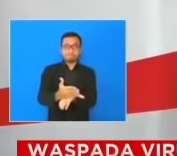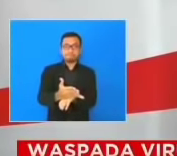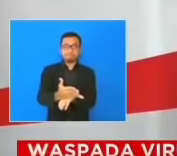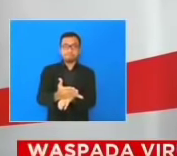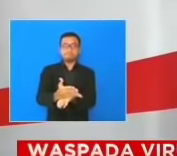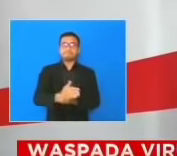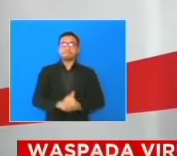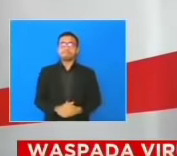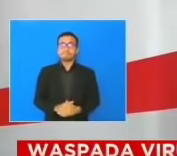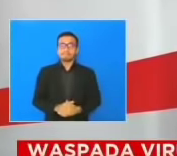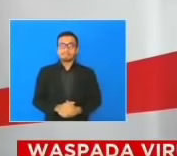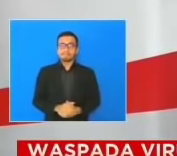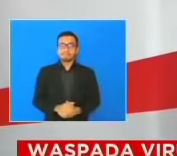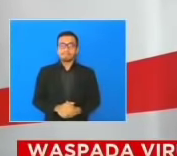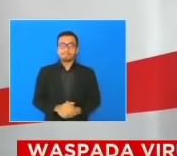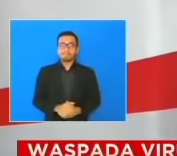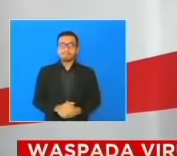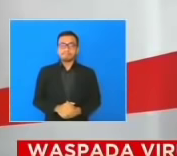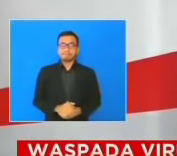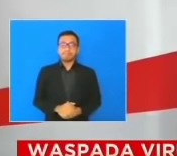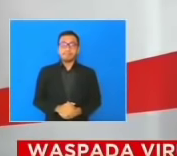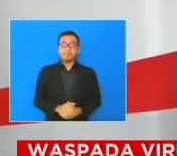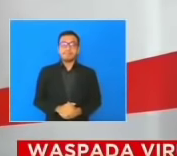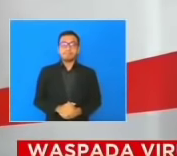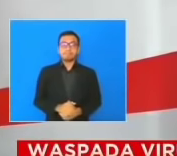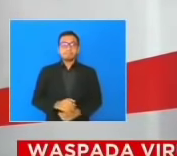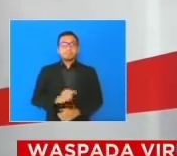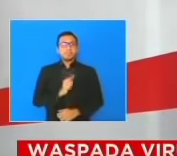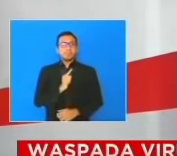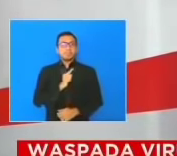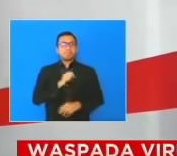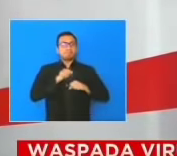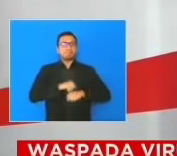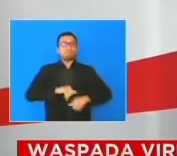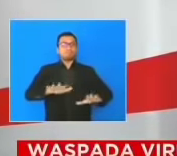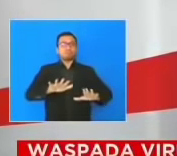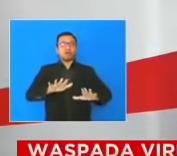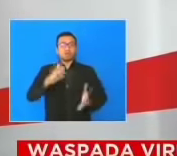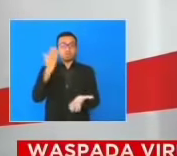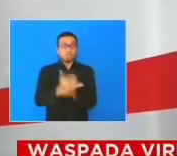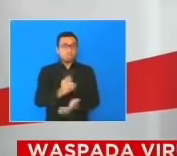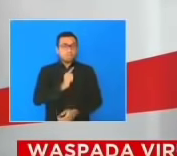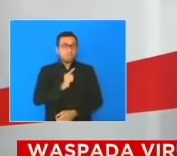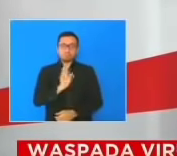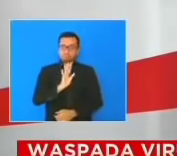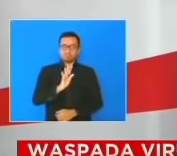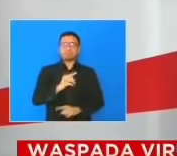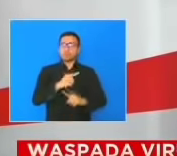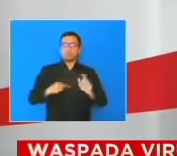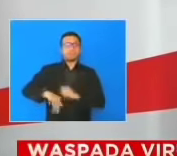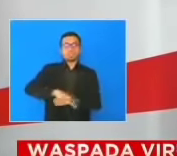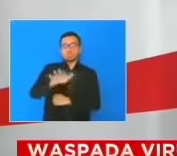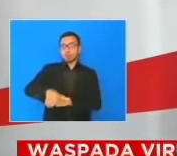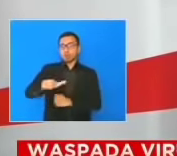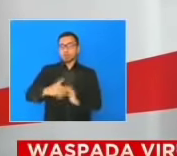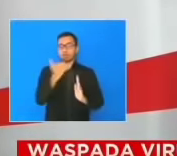putuskan dengan secara bersama-sama, secara disiplin